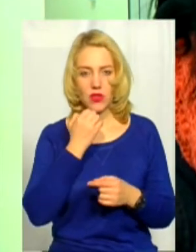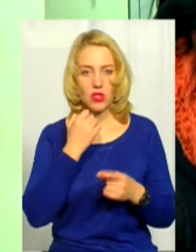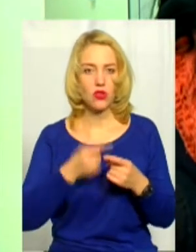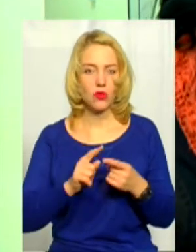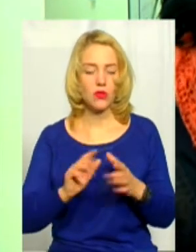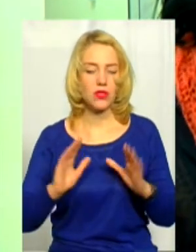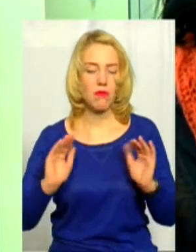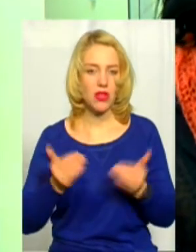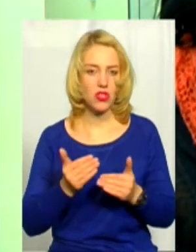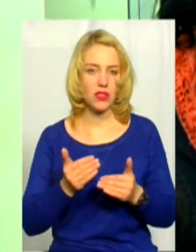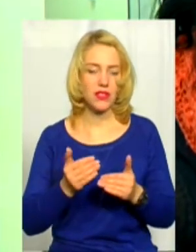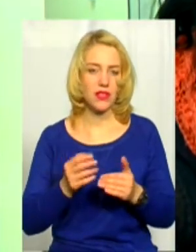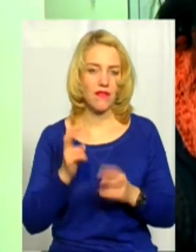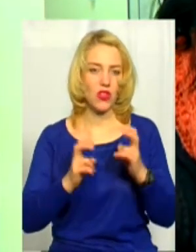виробництво.